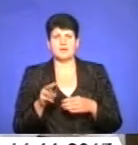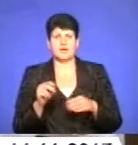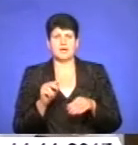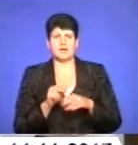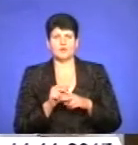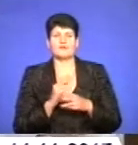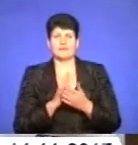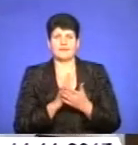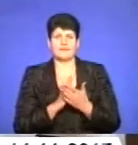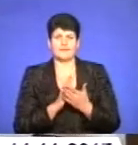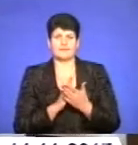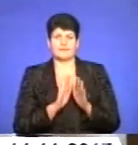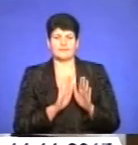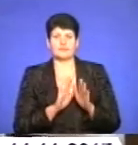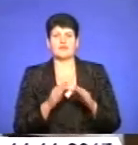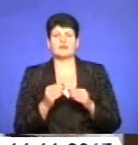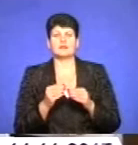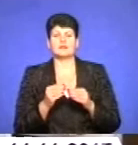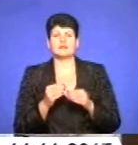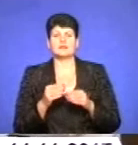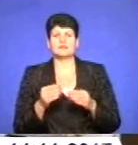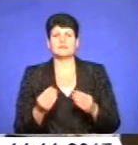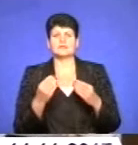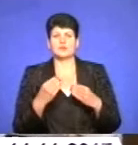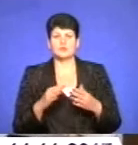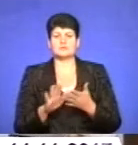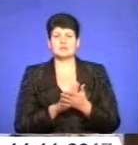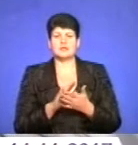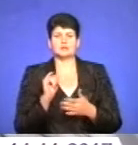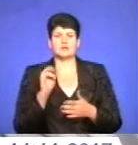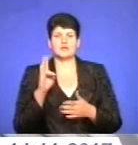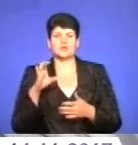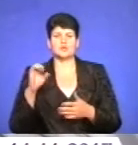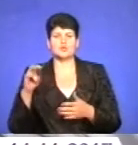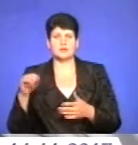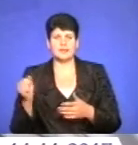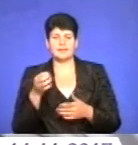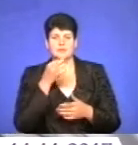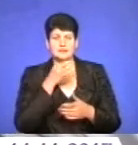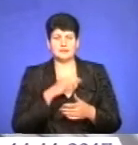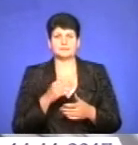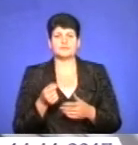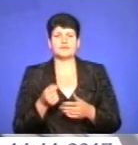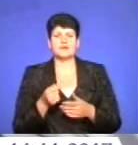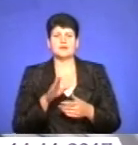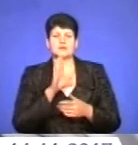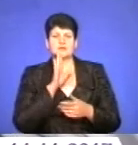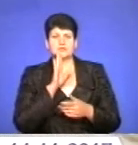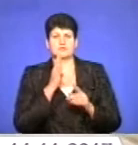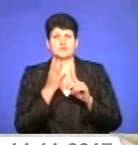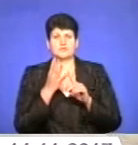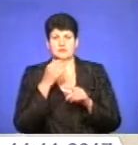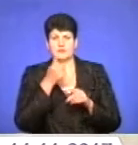діабет? Є. Є, видають безплатно інсулін, таблетки. Христина Хандасенко діабетом хворіє четвертий